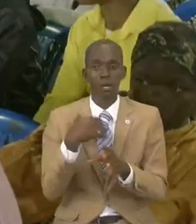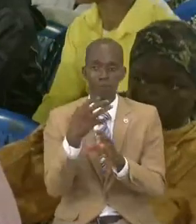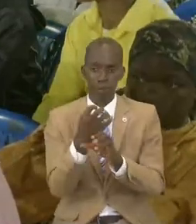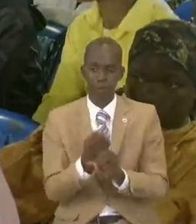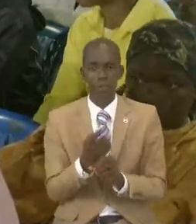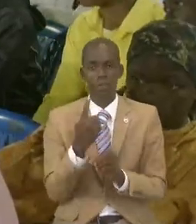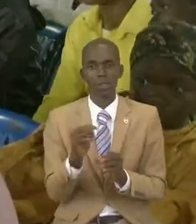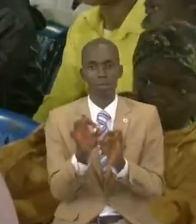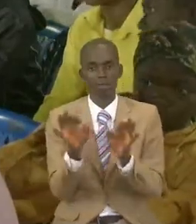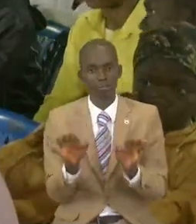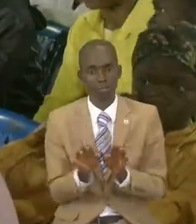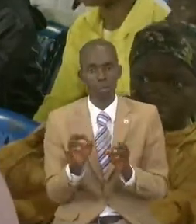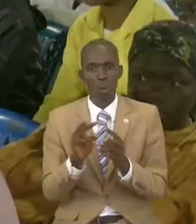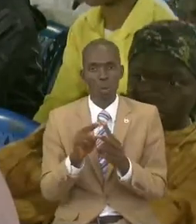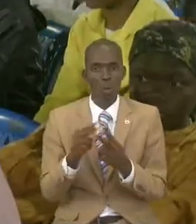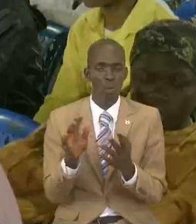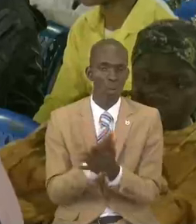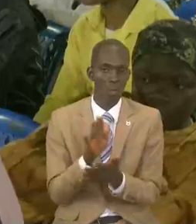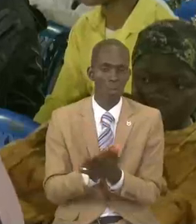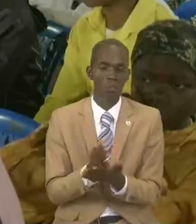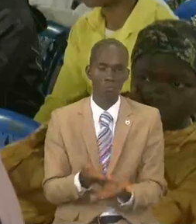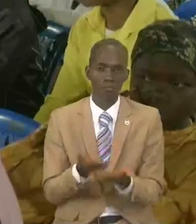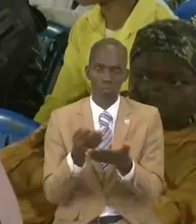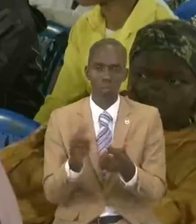Un jour où tu seras né de nouveau.